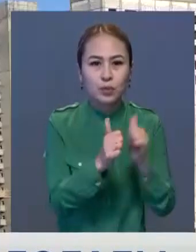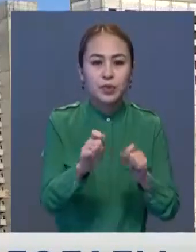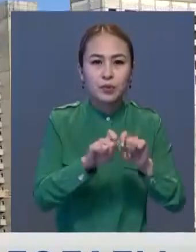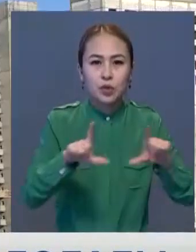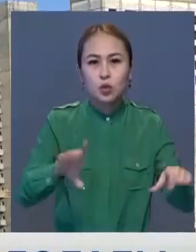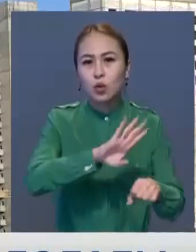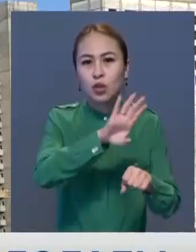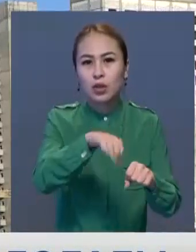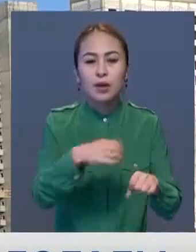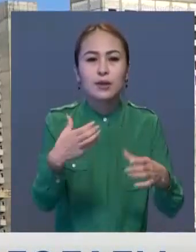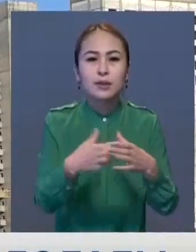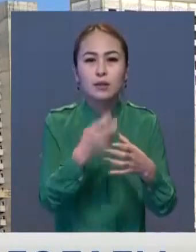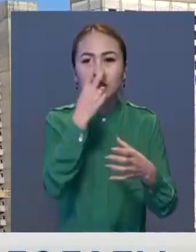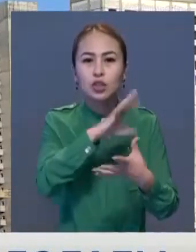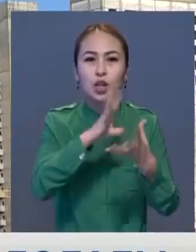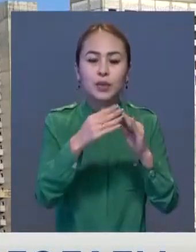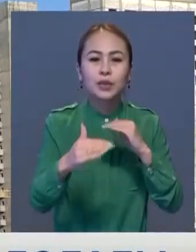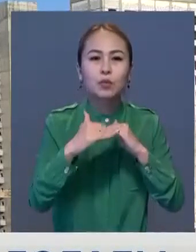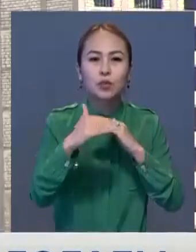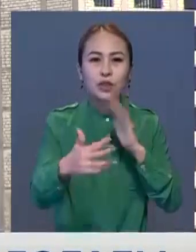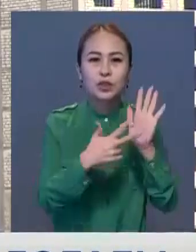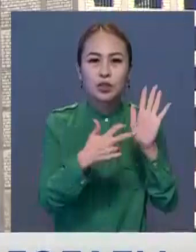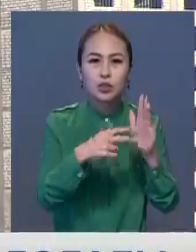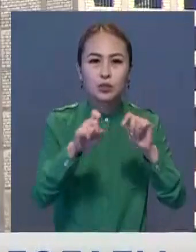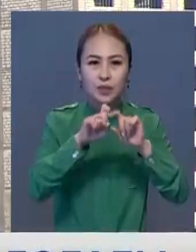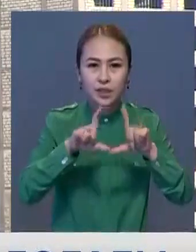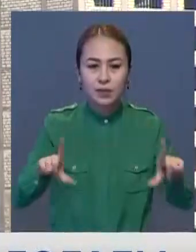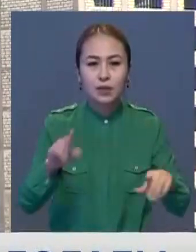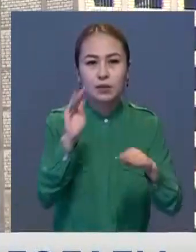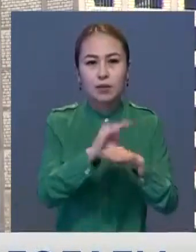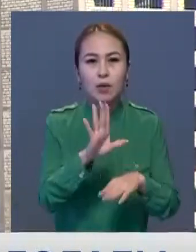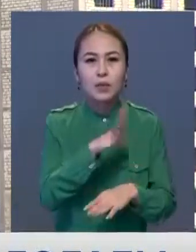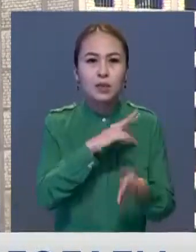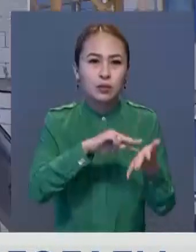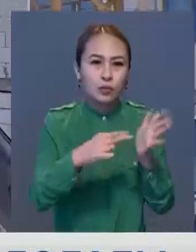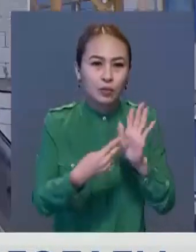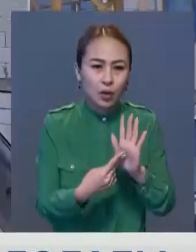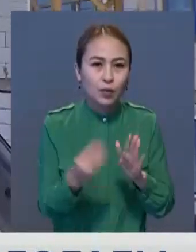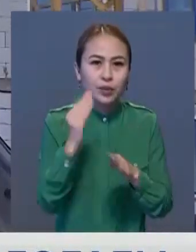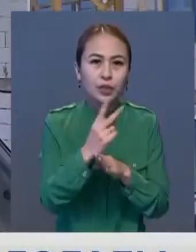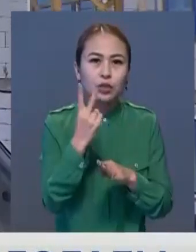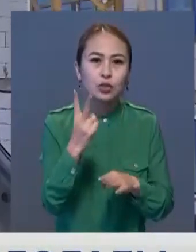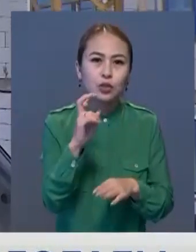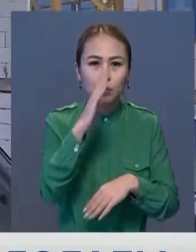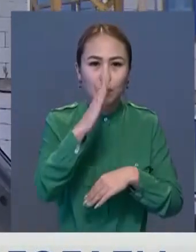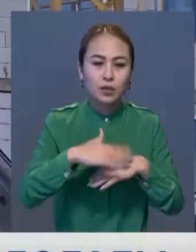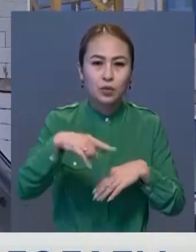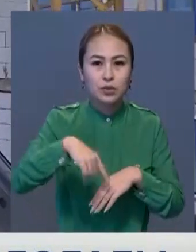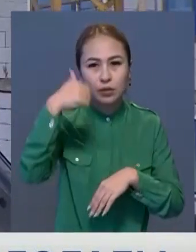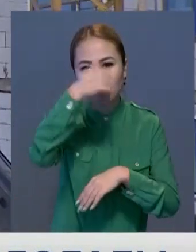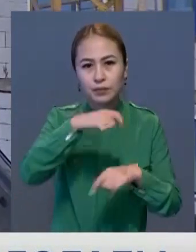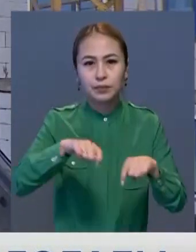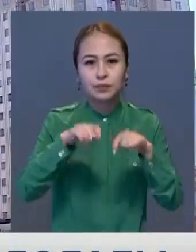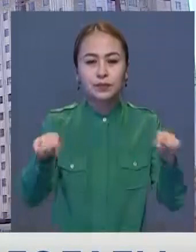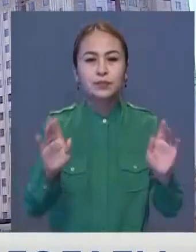ауысымды мектептерді жою шаралары қарастырылған. Жалпы ел бойынша 800 мектеп салынады деп жоспарланған. Оның 200-і биыл пайдалануға